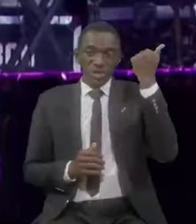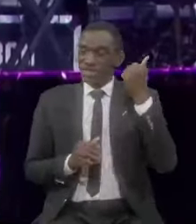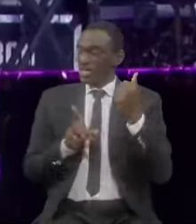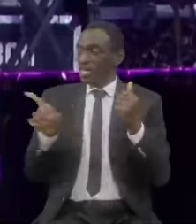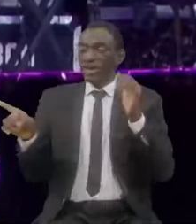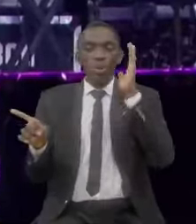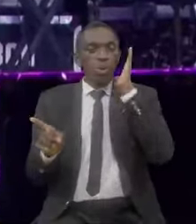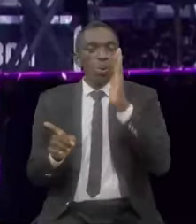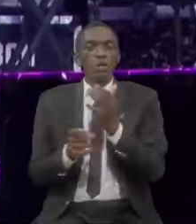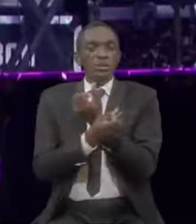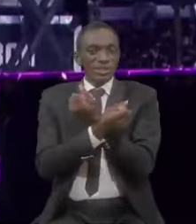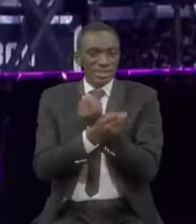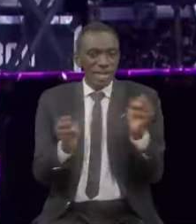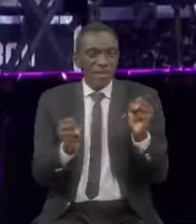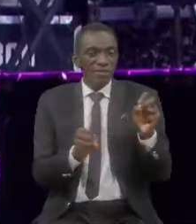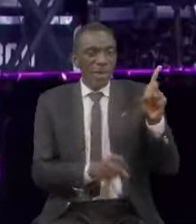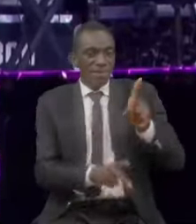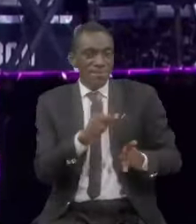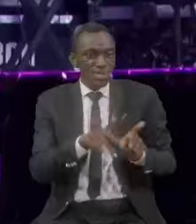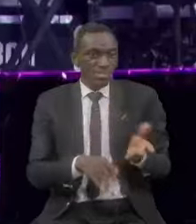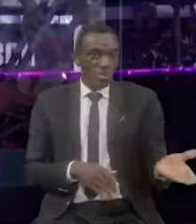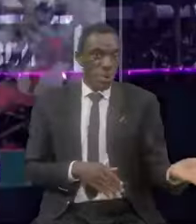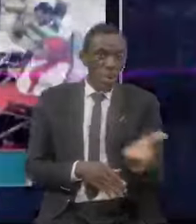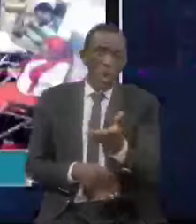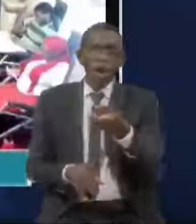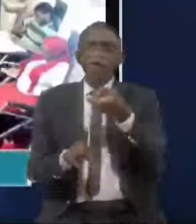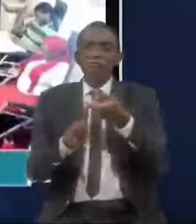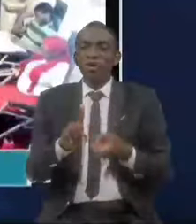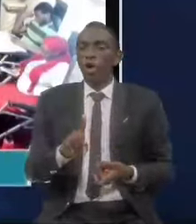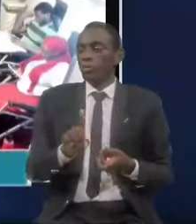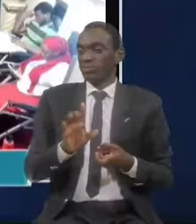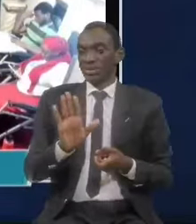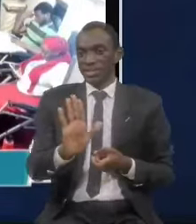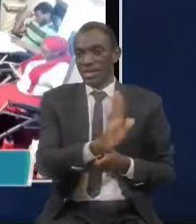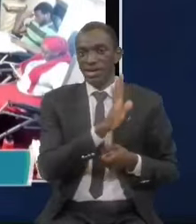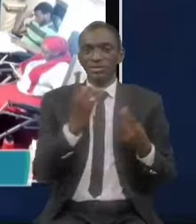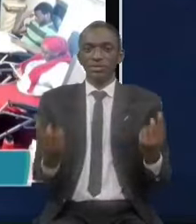C'est lui qui sauvera son peuple de ses péchés.